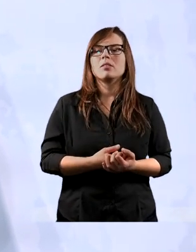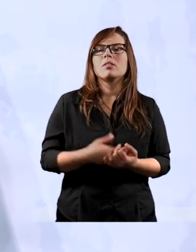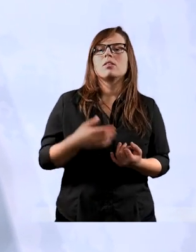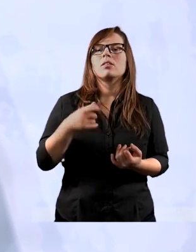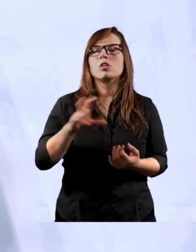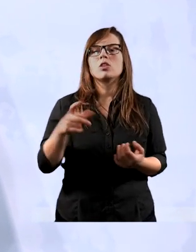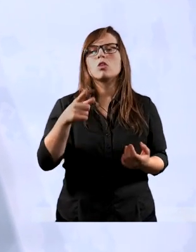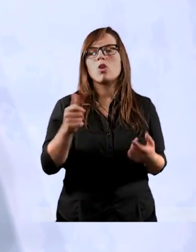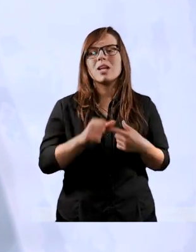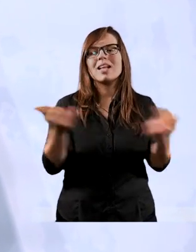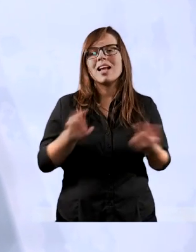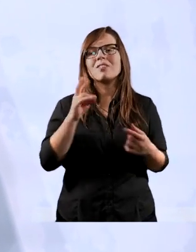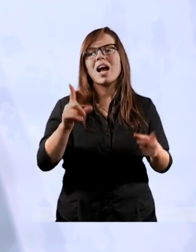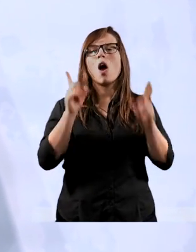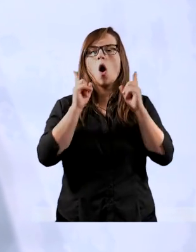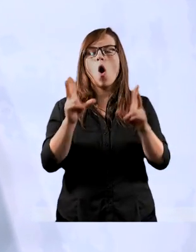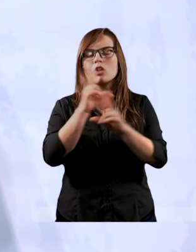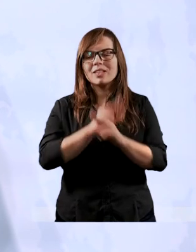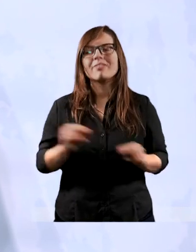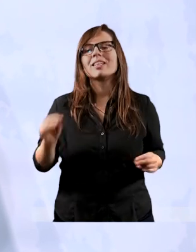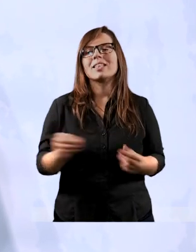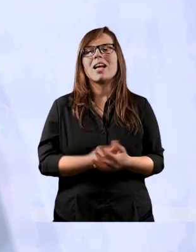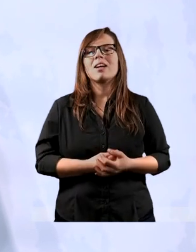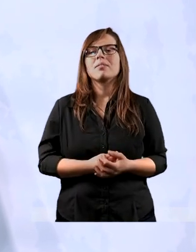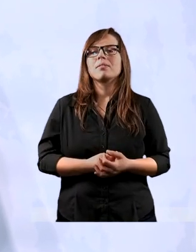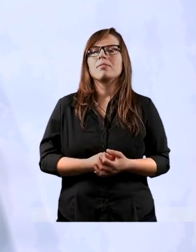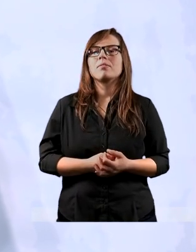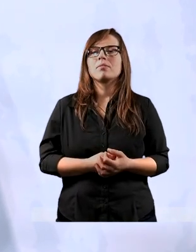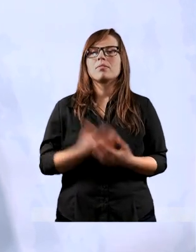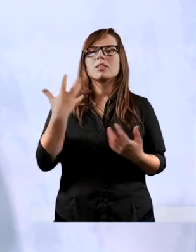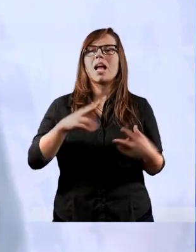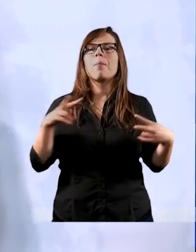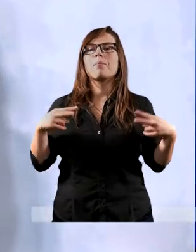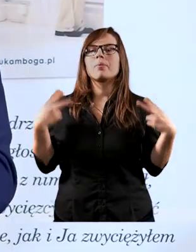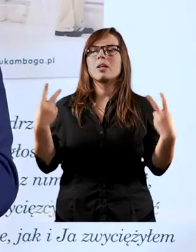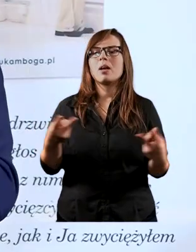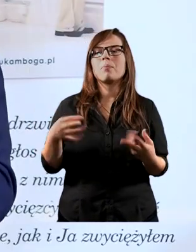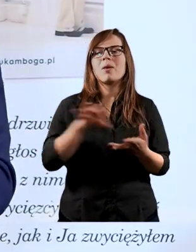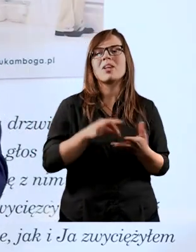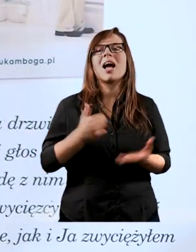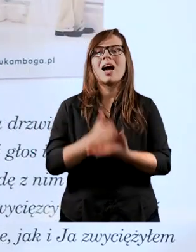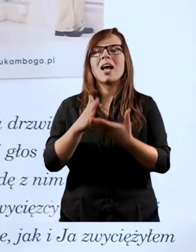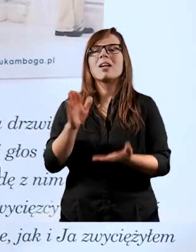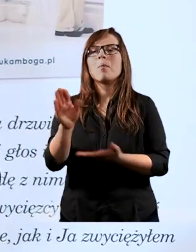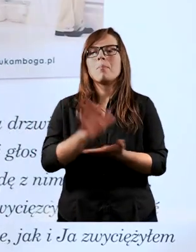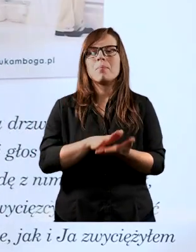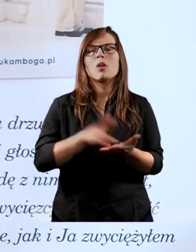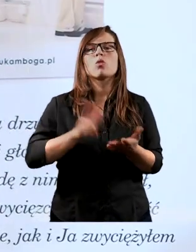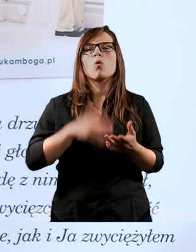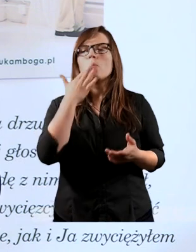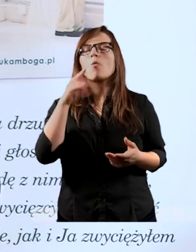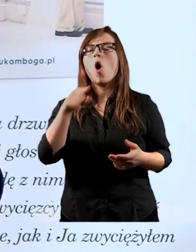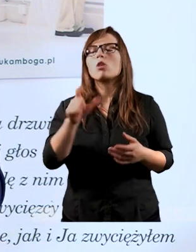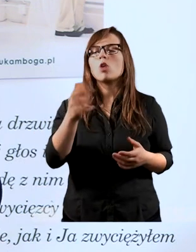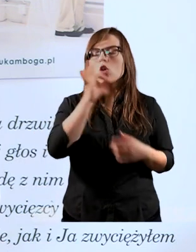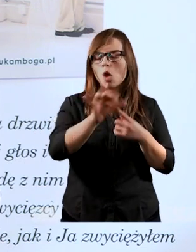Chyba nie jest to zawsze takie oczywiste, jak my to widzimy. Chciałem przekazać pewne rady biblijne, które mówią o tym,